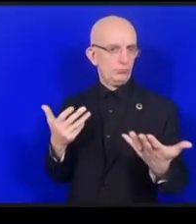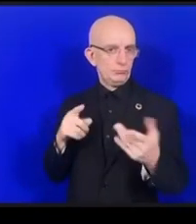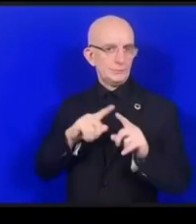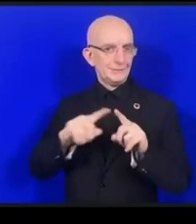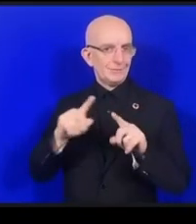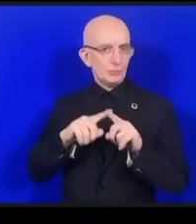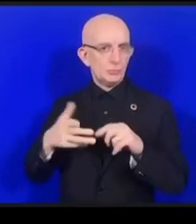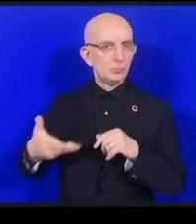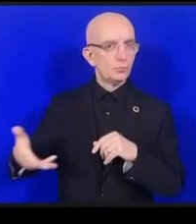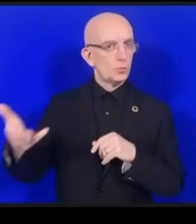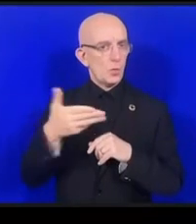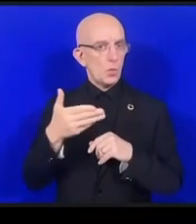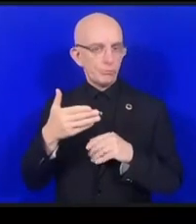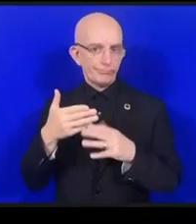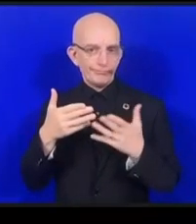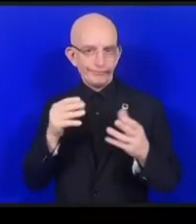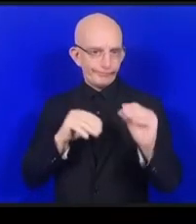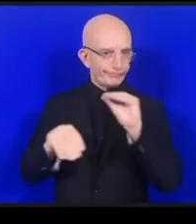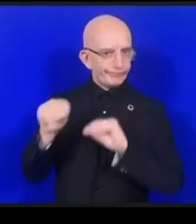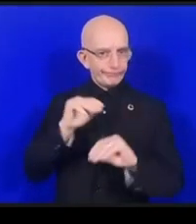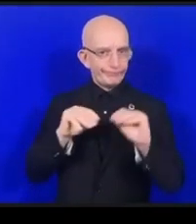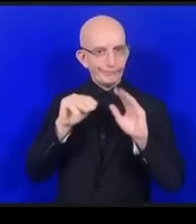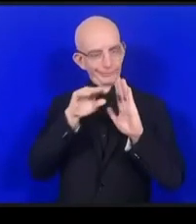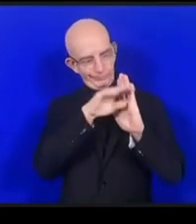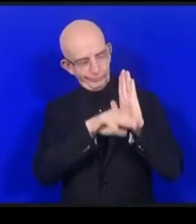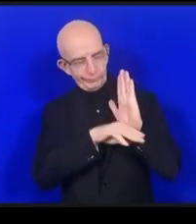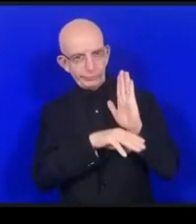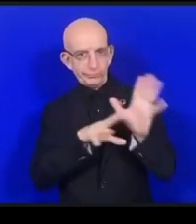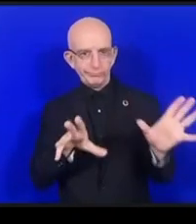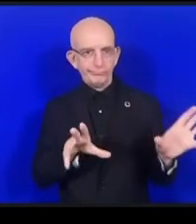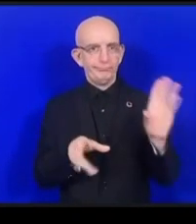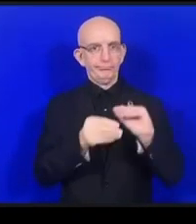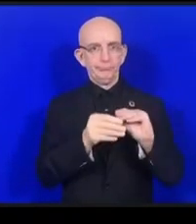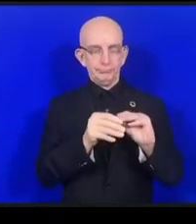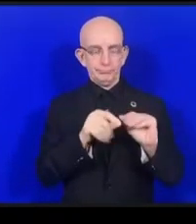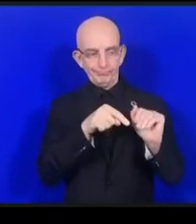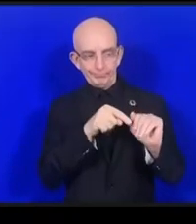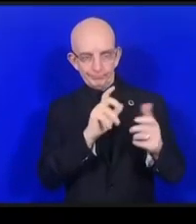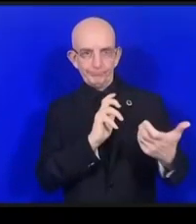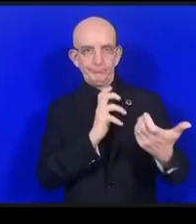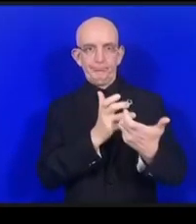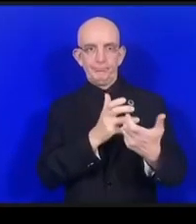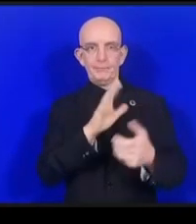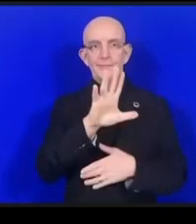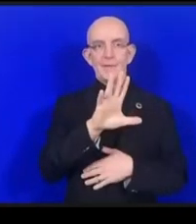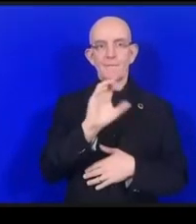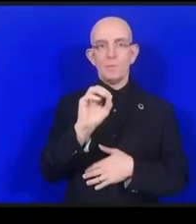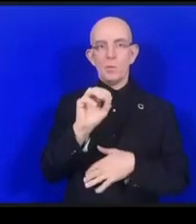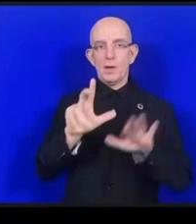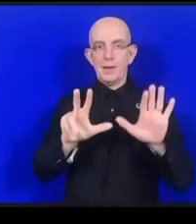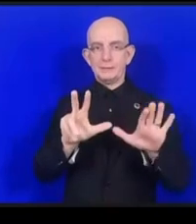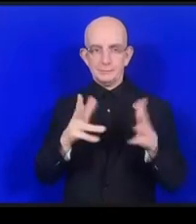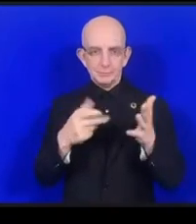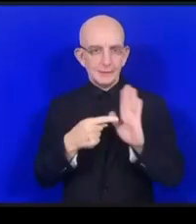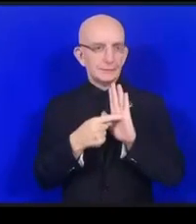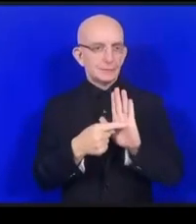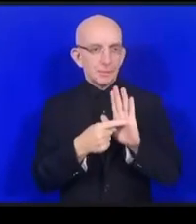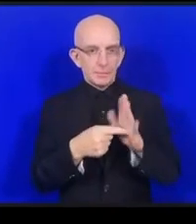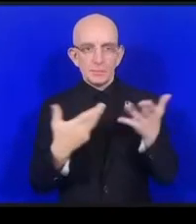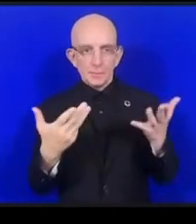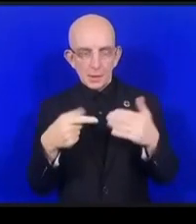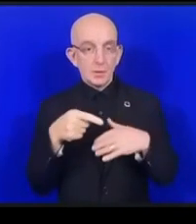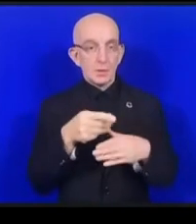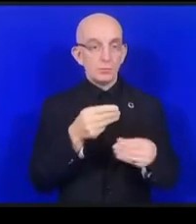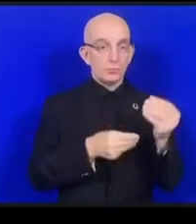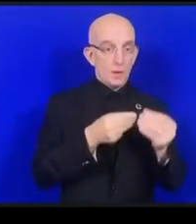5.08 для того чтобы были созданы созданы материалы в соответствии с этим законом требованием